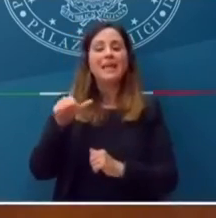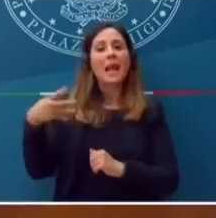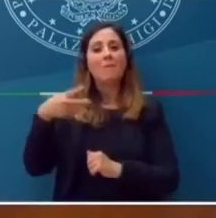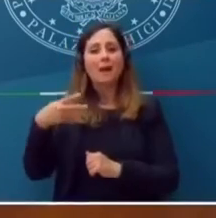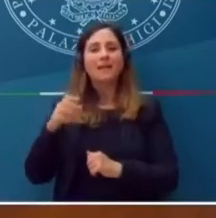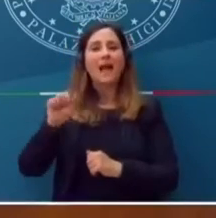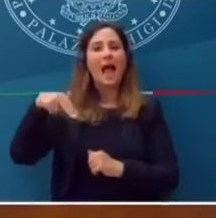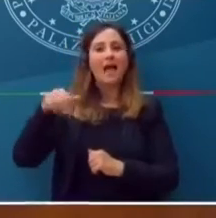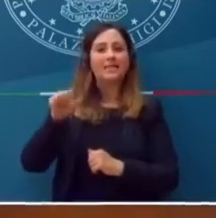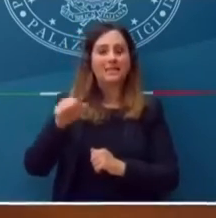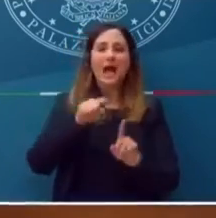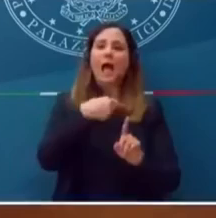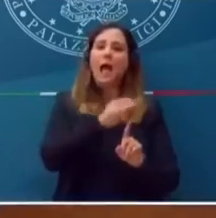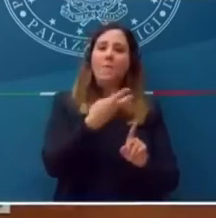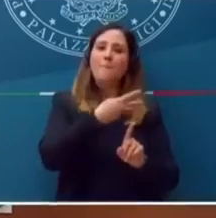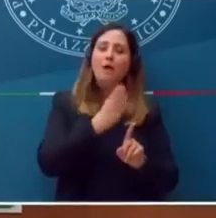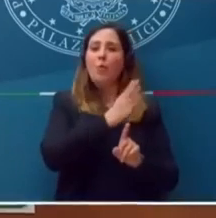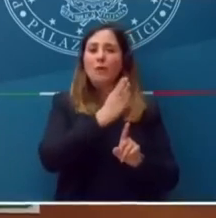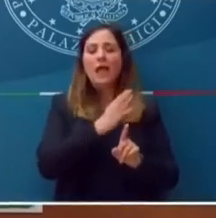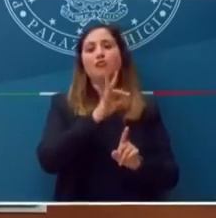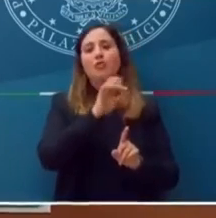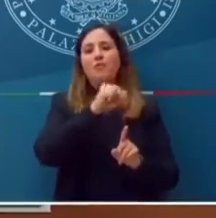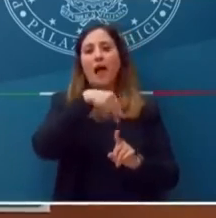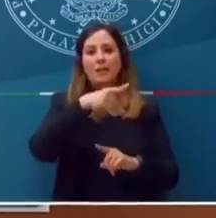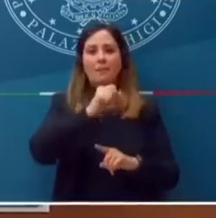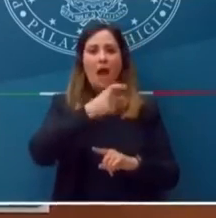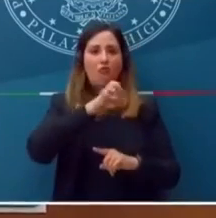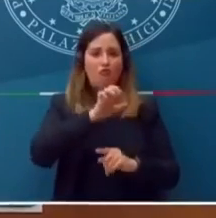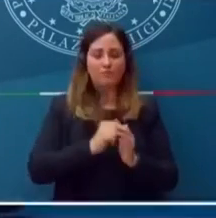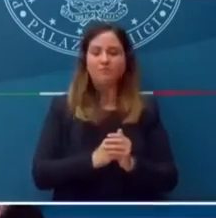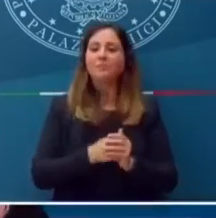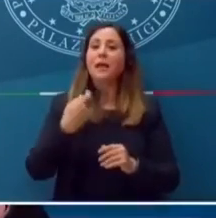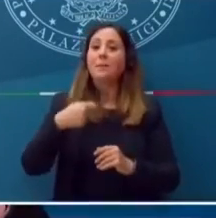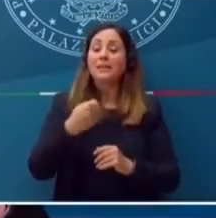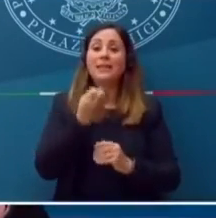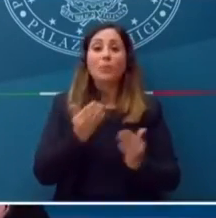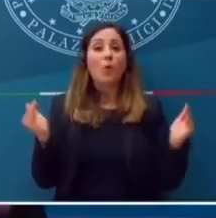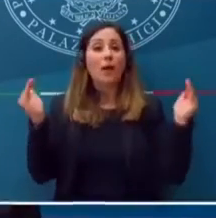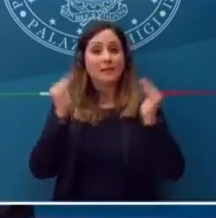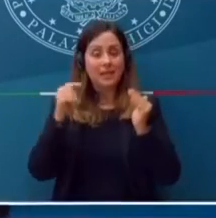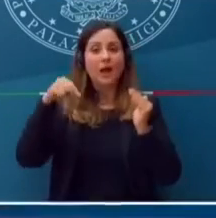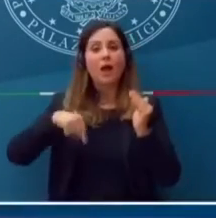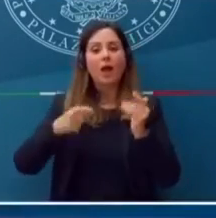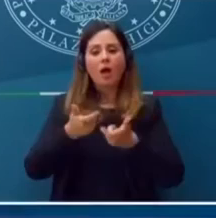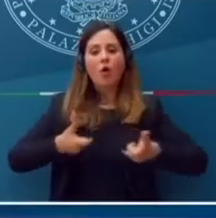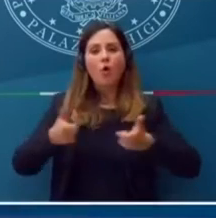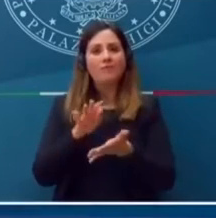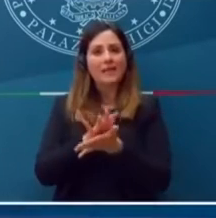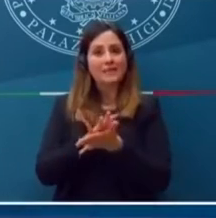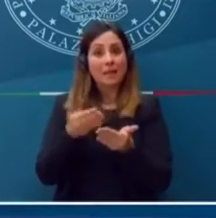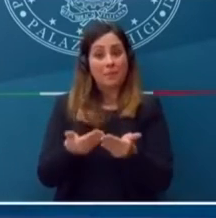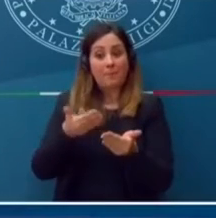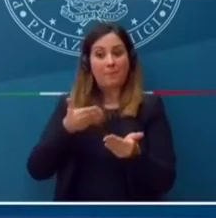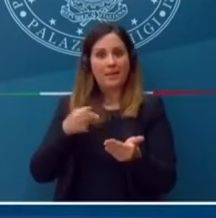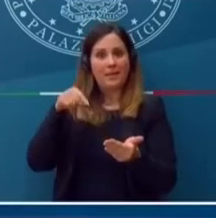Marco Billeci per Fanpage. Presidente, buonasera. Sì. Prima di questa conferenza stampa lei ha